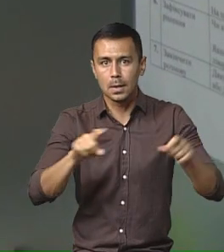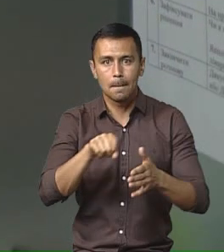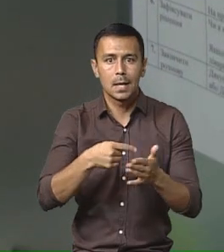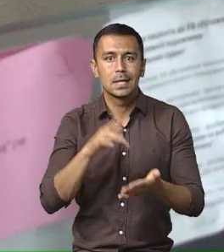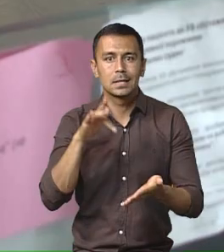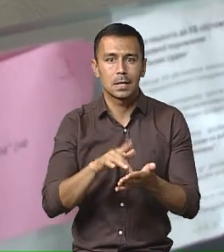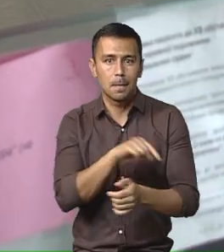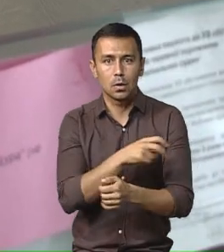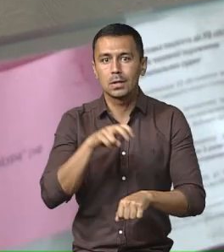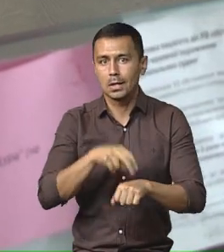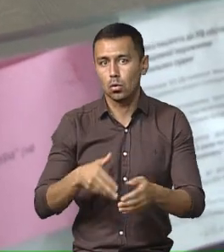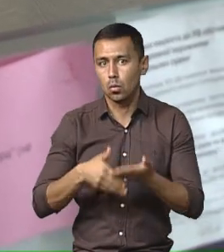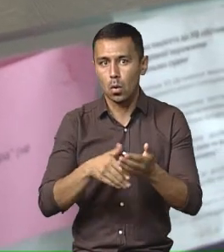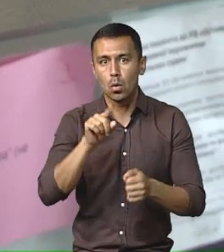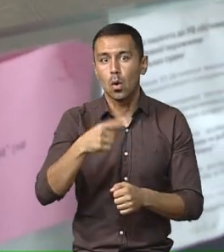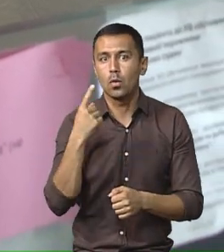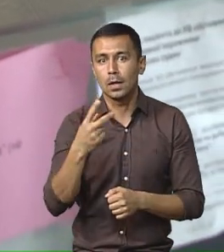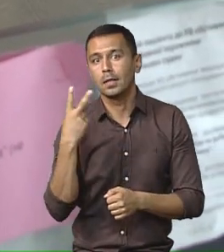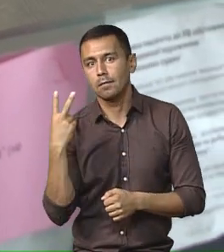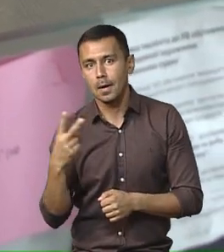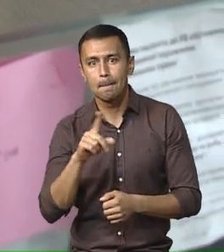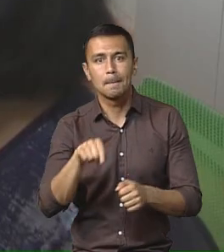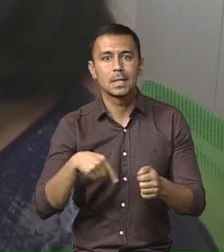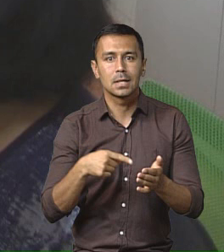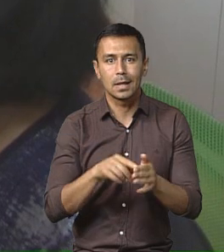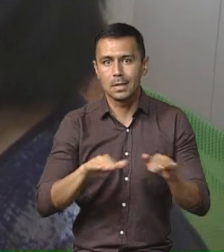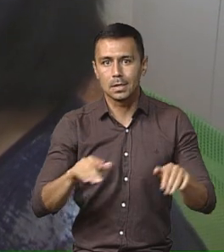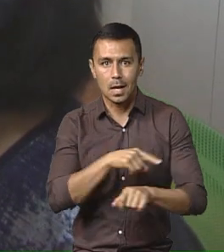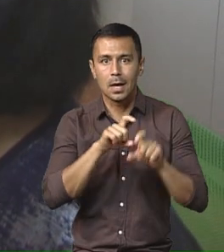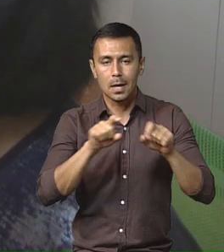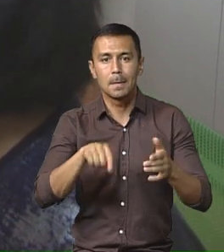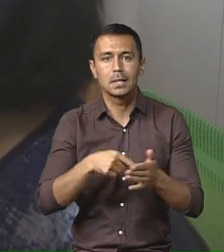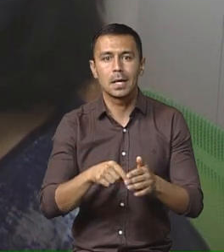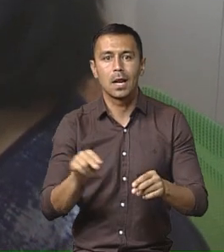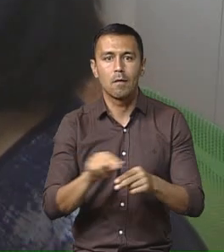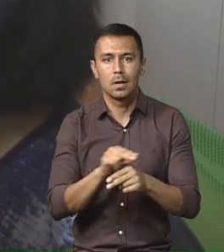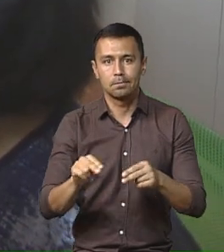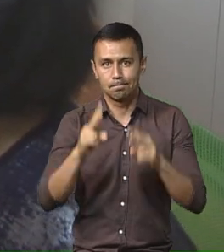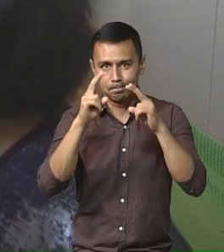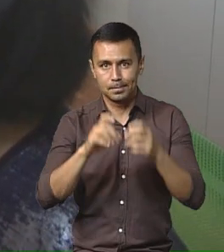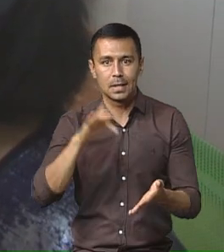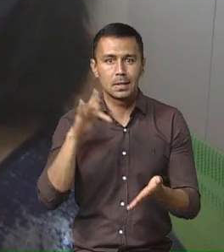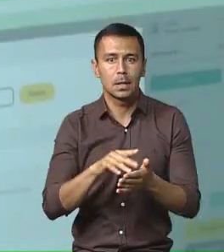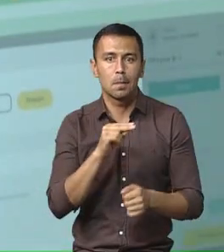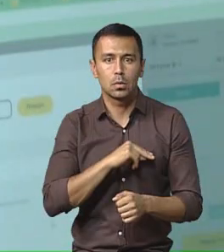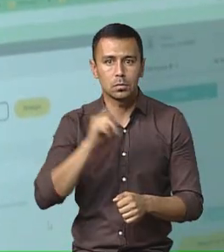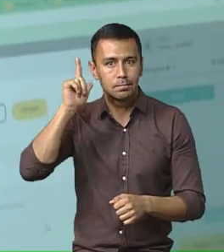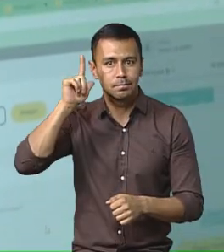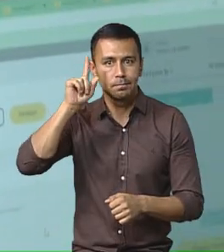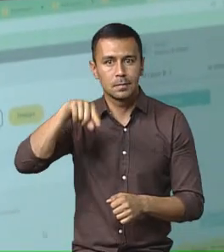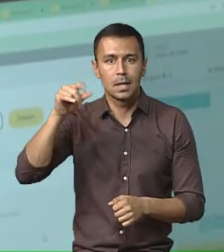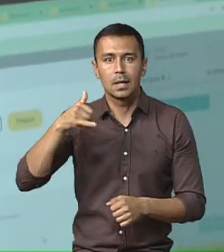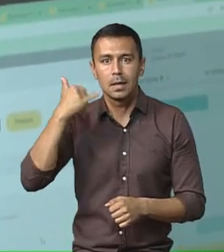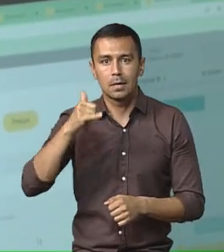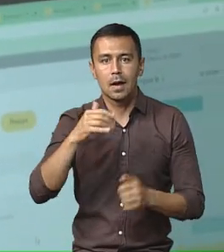центри медико-санітарної допомоги номер 1 і 2, міська дитяча лікарня і міський лікувально-діагностичний центр. Працюють контакт-центри за графіком